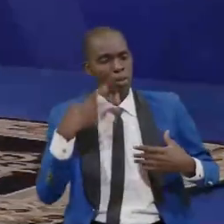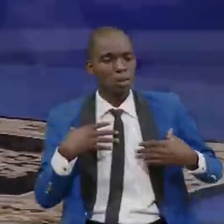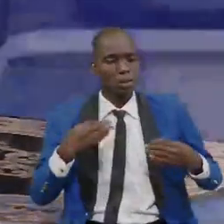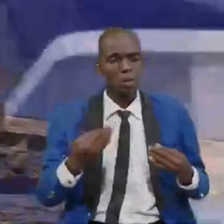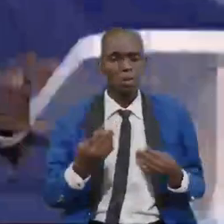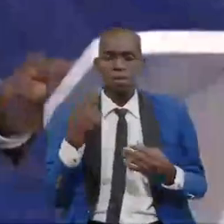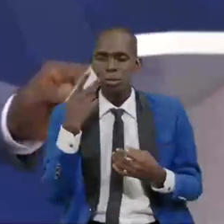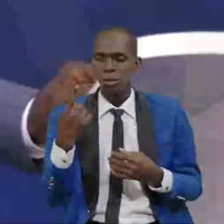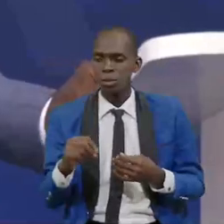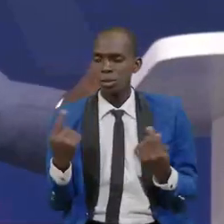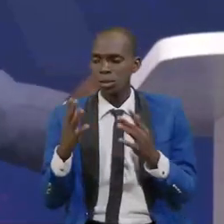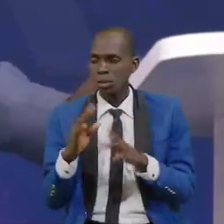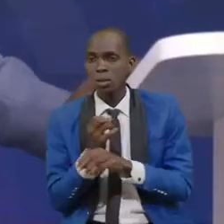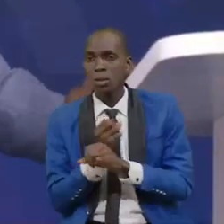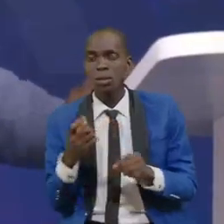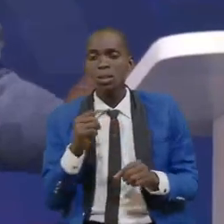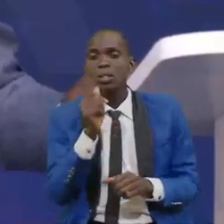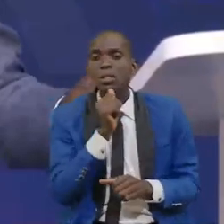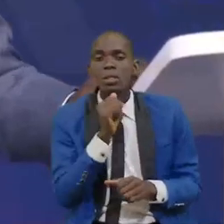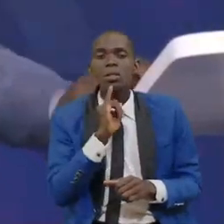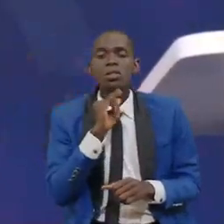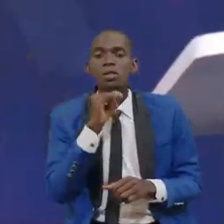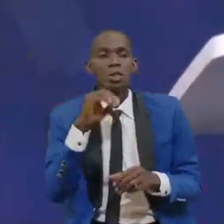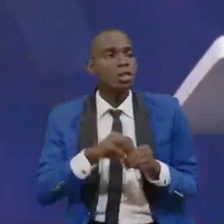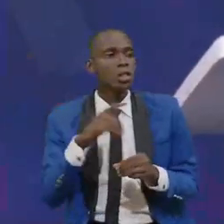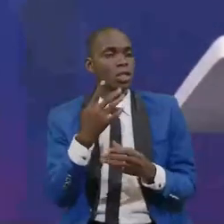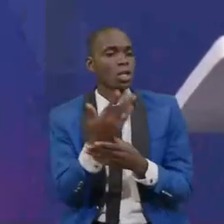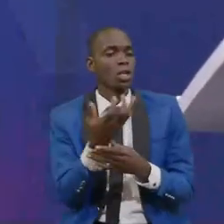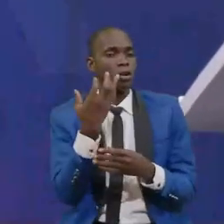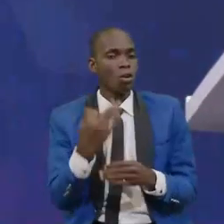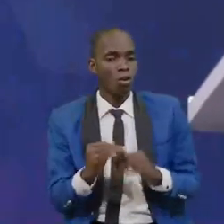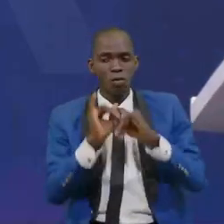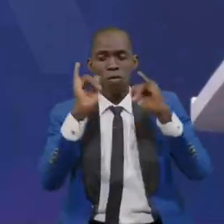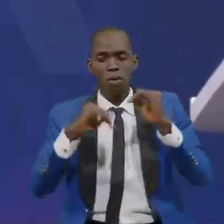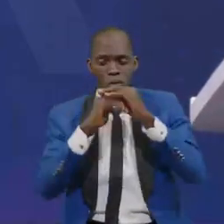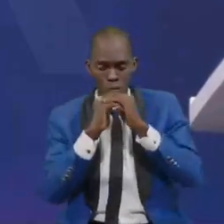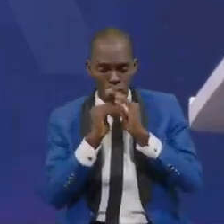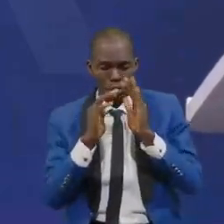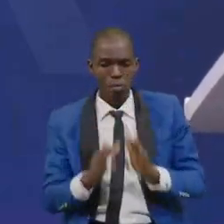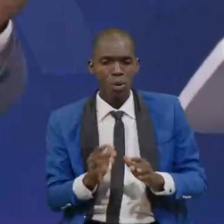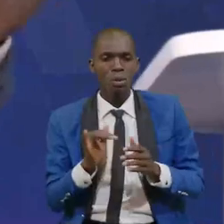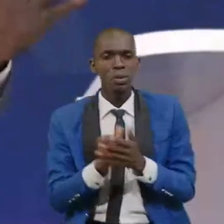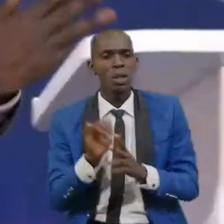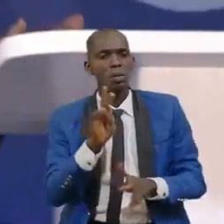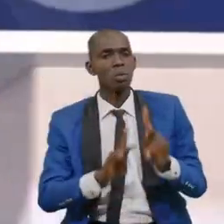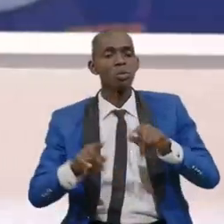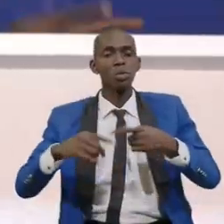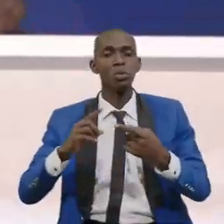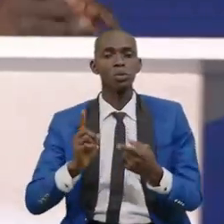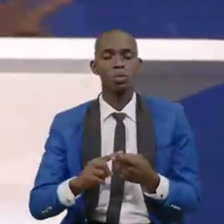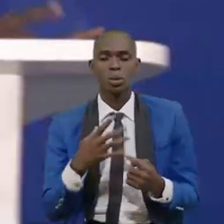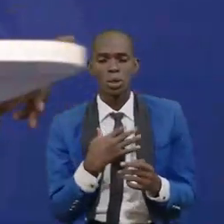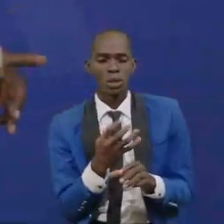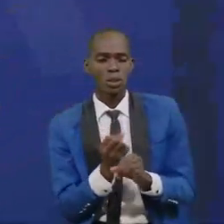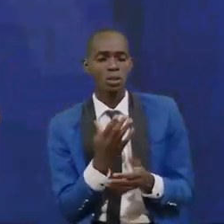le secret n'est pas dans les mains des idolâtres vers qui les gens vont, et ils veulent quelque chose. Tout ce